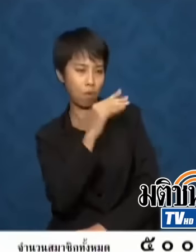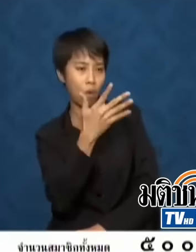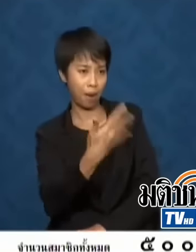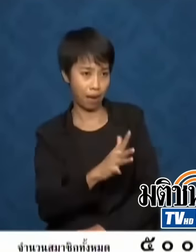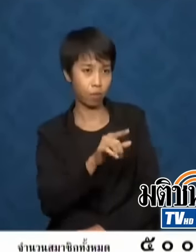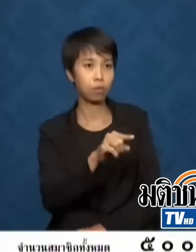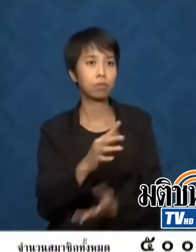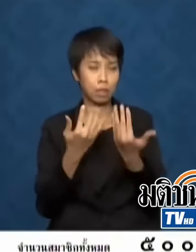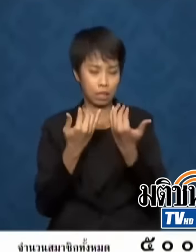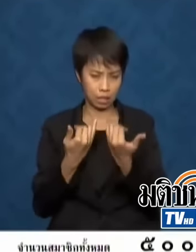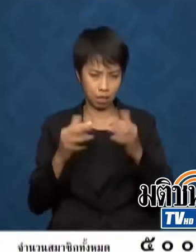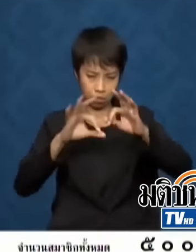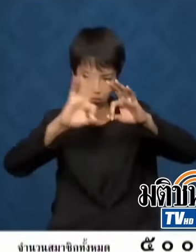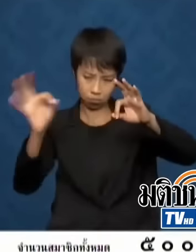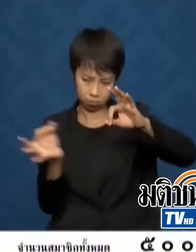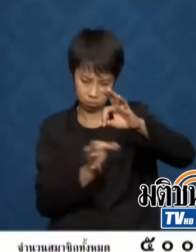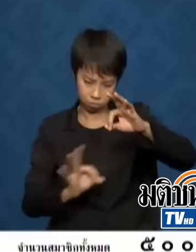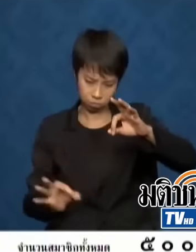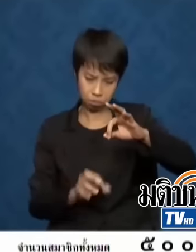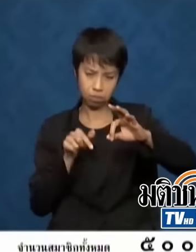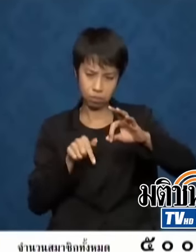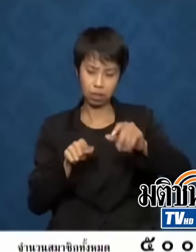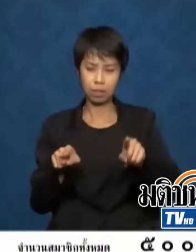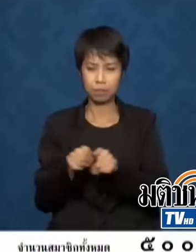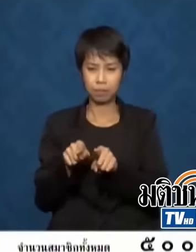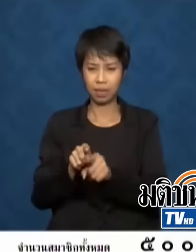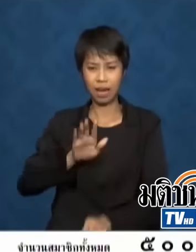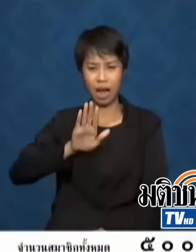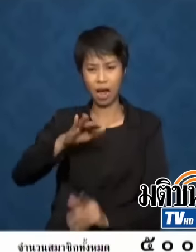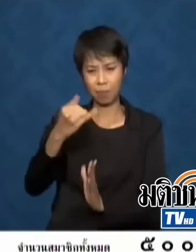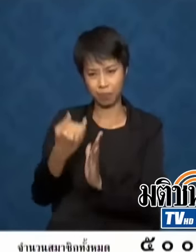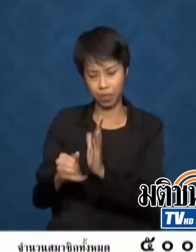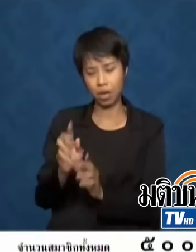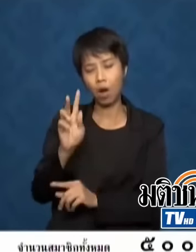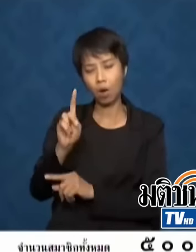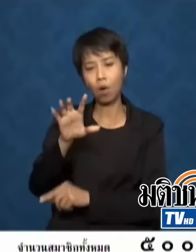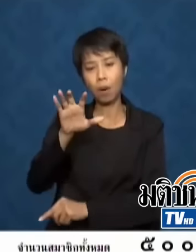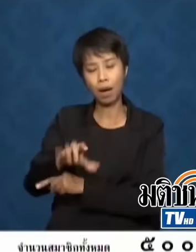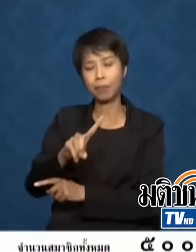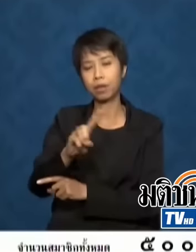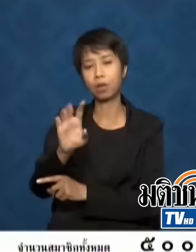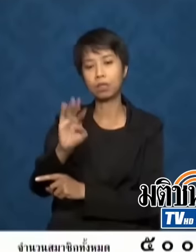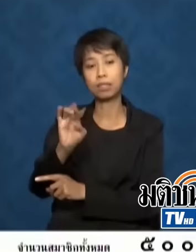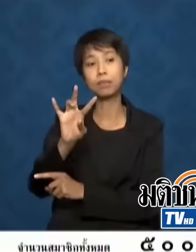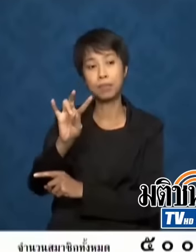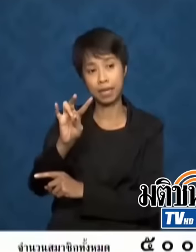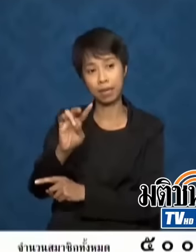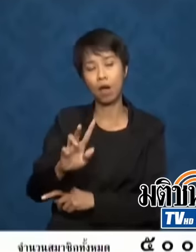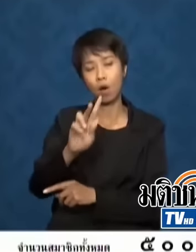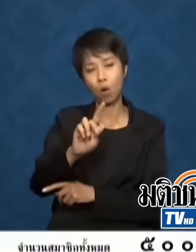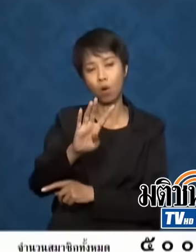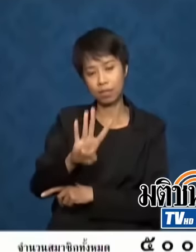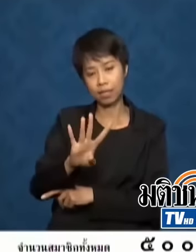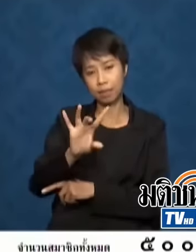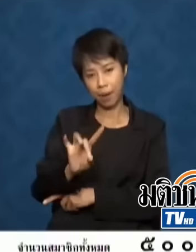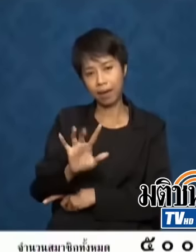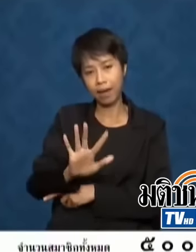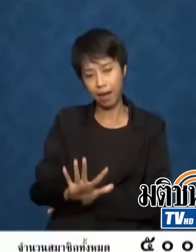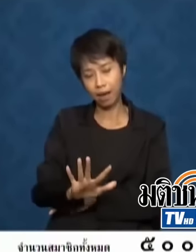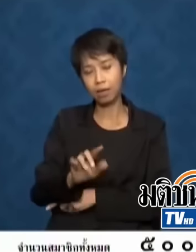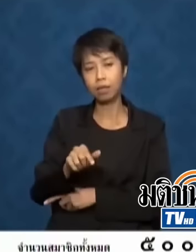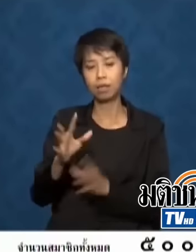นี้เนี่ยในเนื้อหาในหนังสือจะมีลักษณะต้องห้ามตามข้อบังคับที่447ในข้อที่4ข้อที่8ข้อที่5